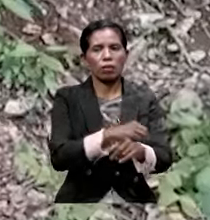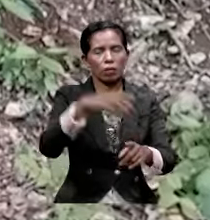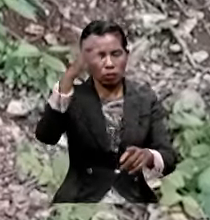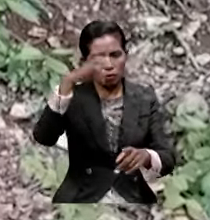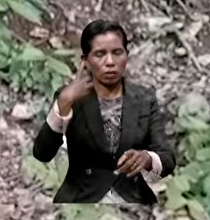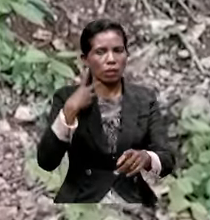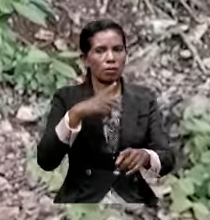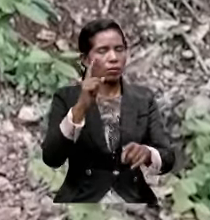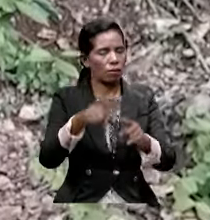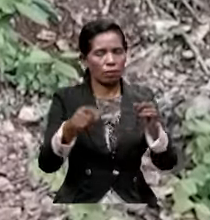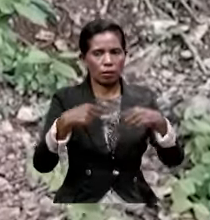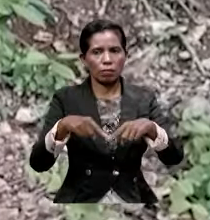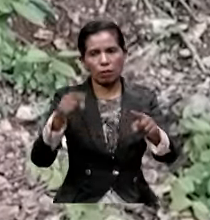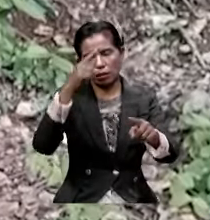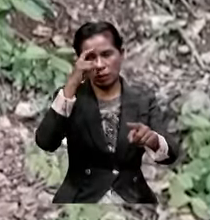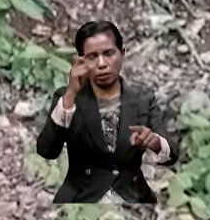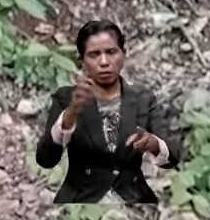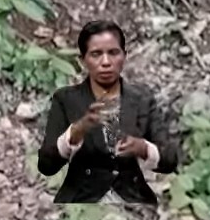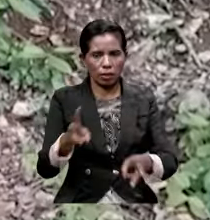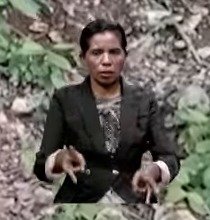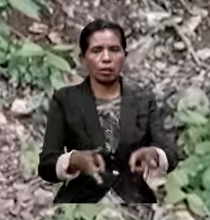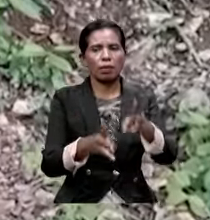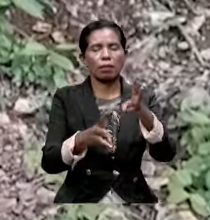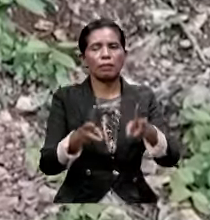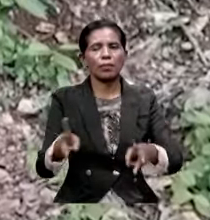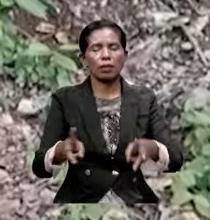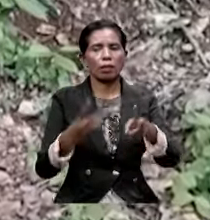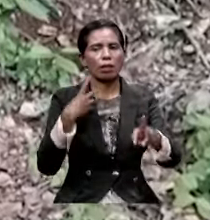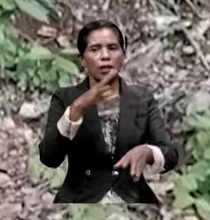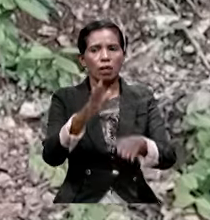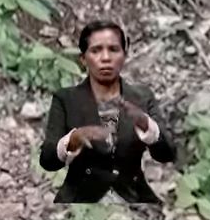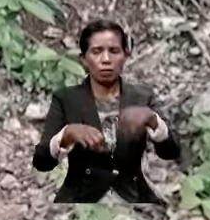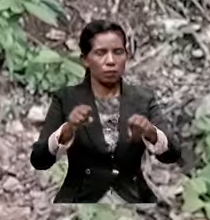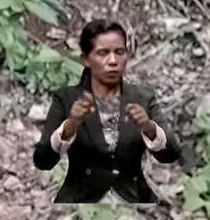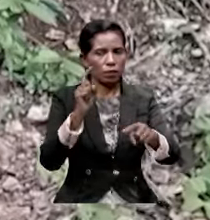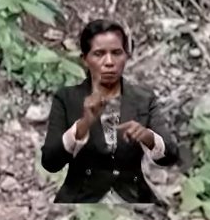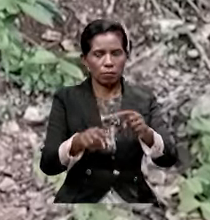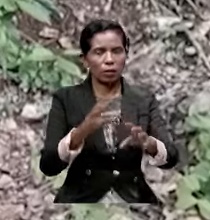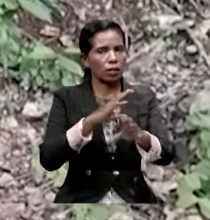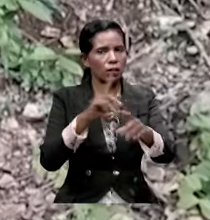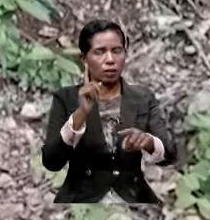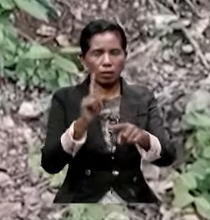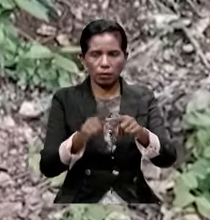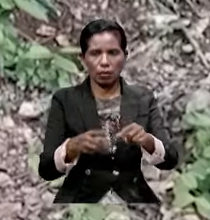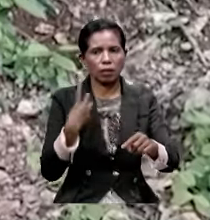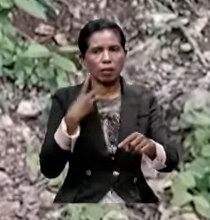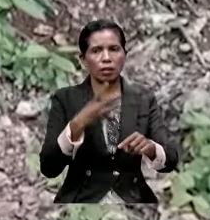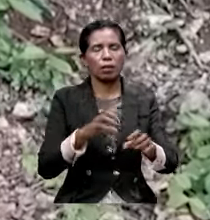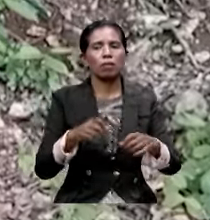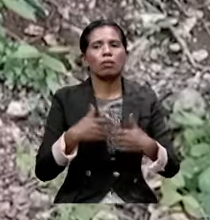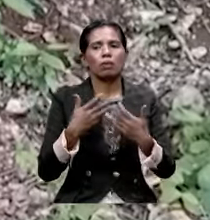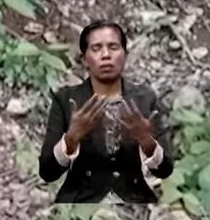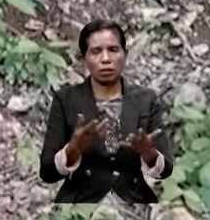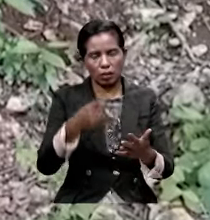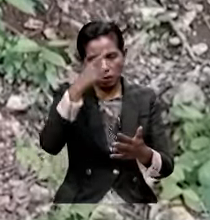ami labele ba tamba impactu dalan dalan nebe kam laho motor mos labele kareta mos at lalau ita at halunsa tamba